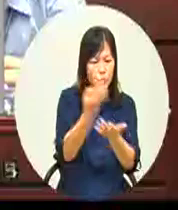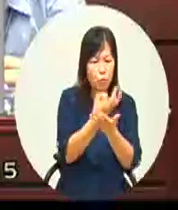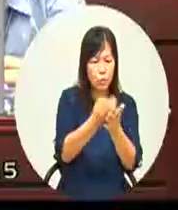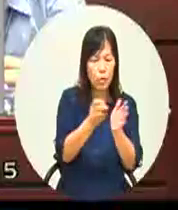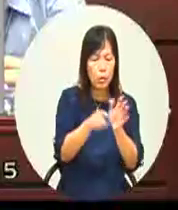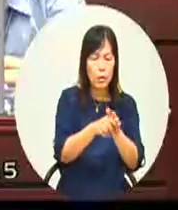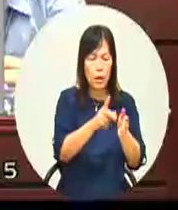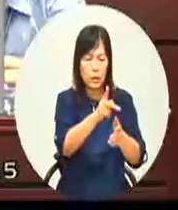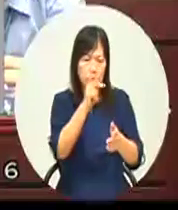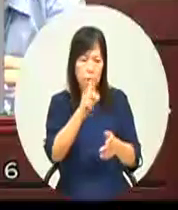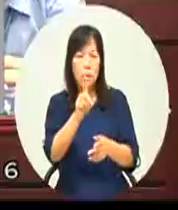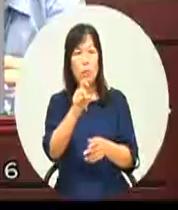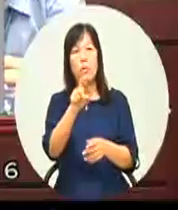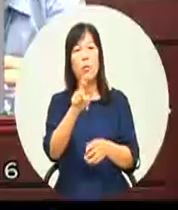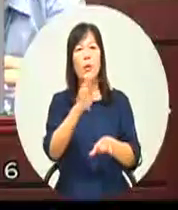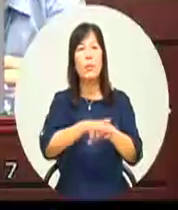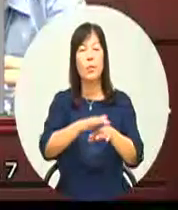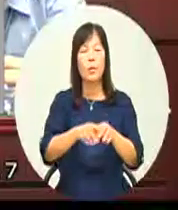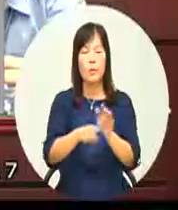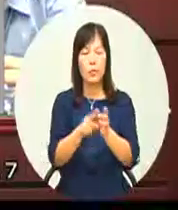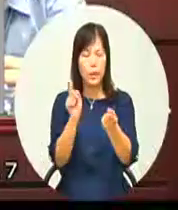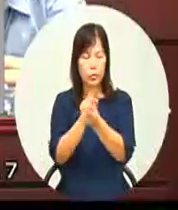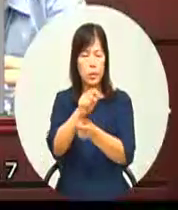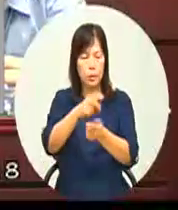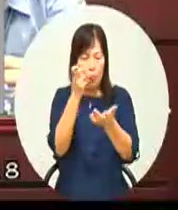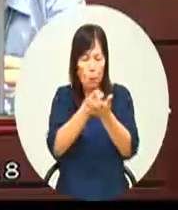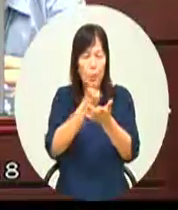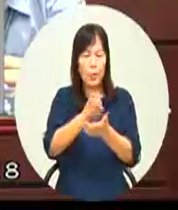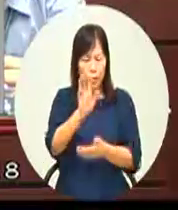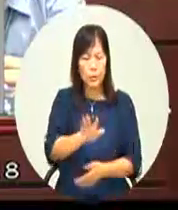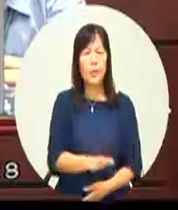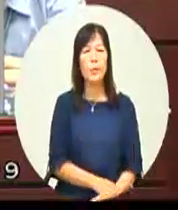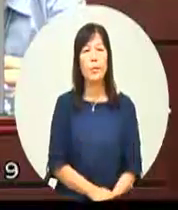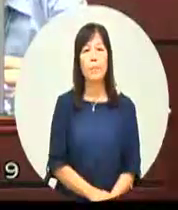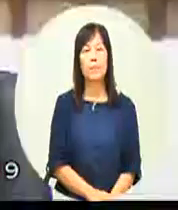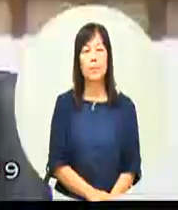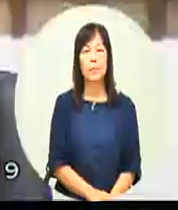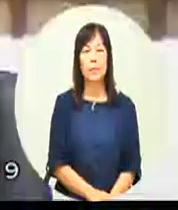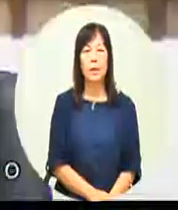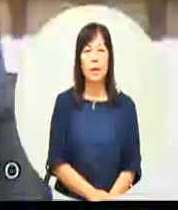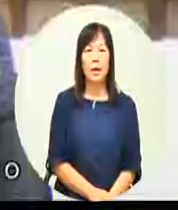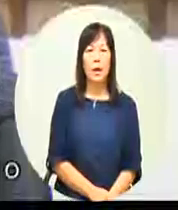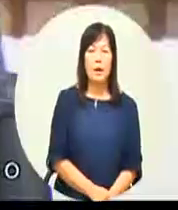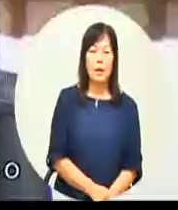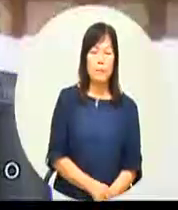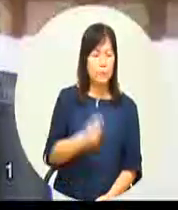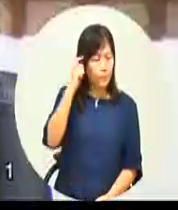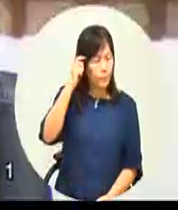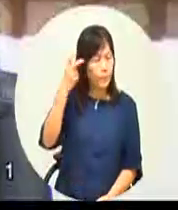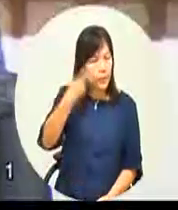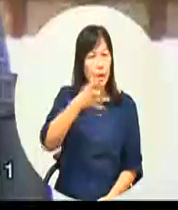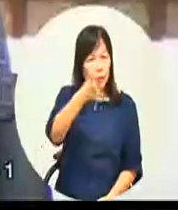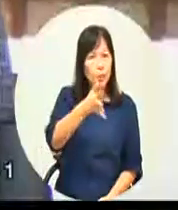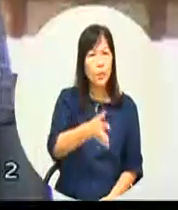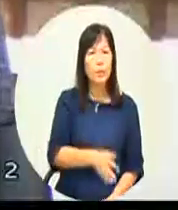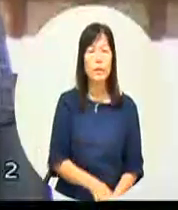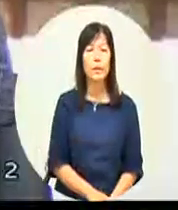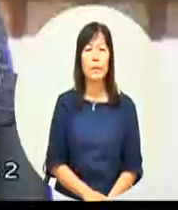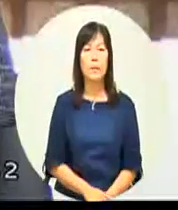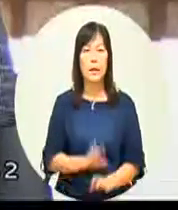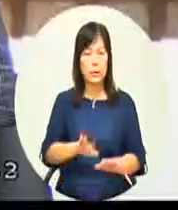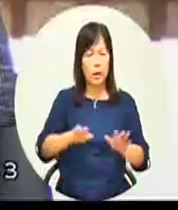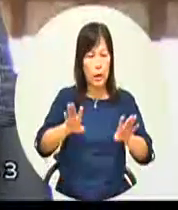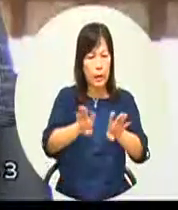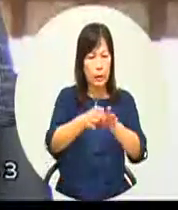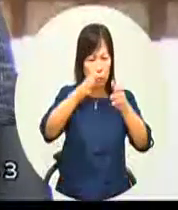去的，这个我们有这样的要求。 好，给黄议员两分钟。 局长，我想再请问一下，那你们现在开始招